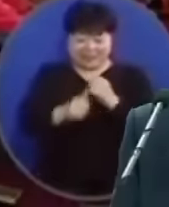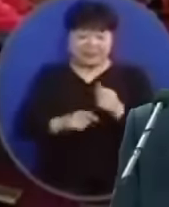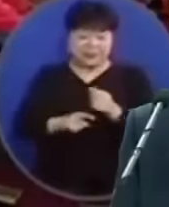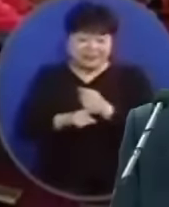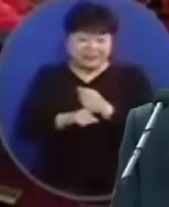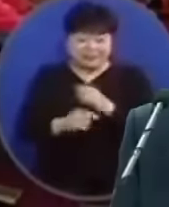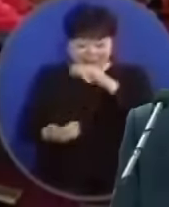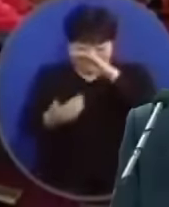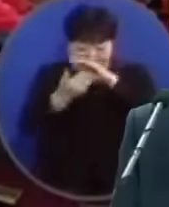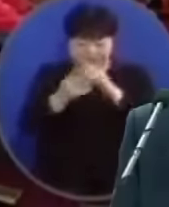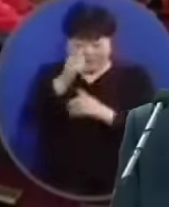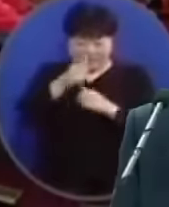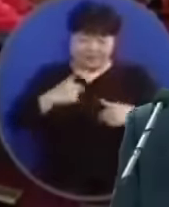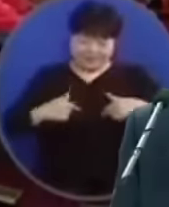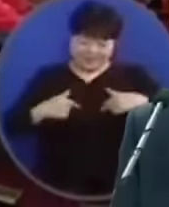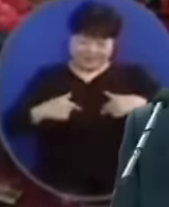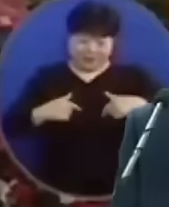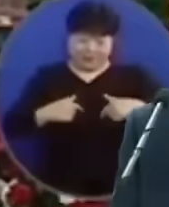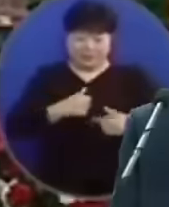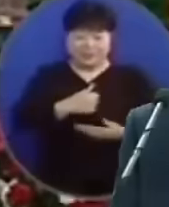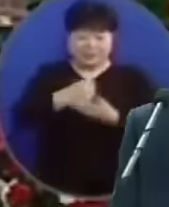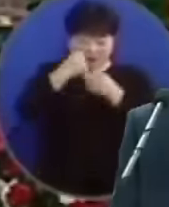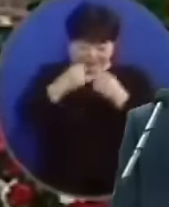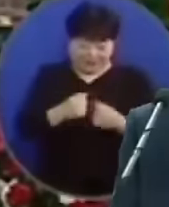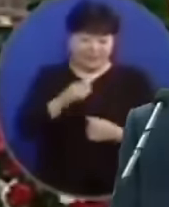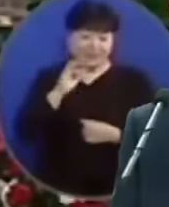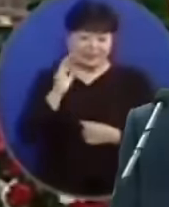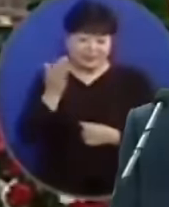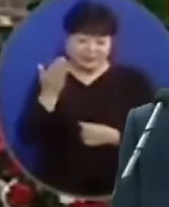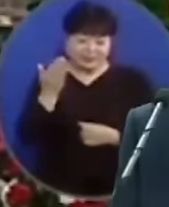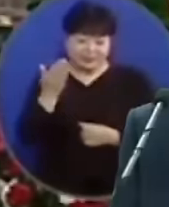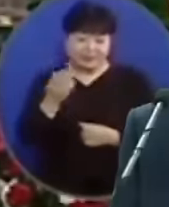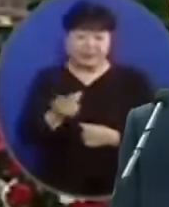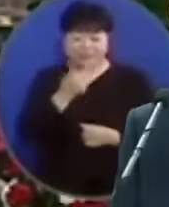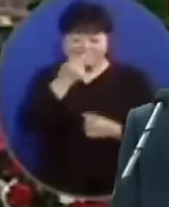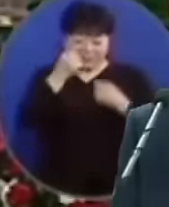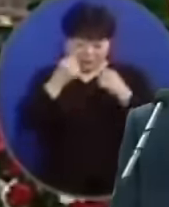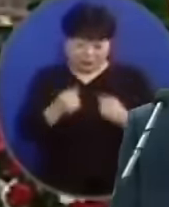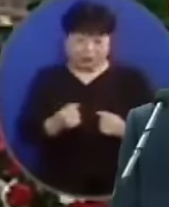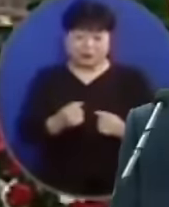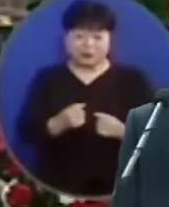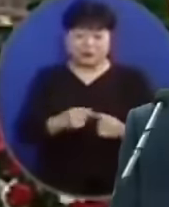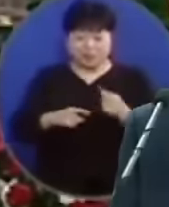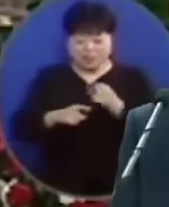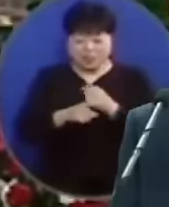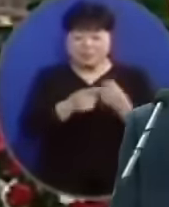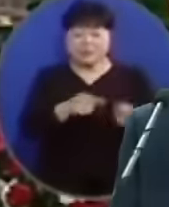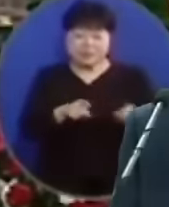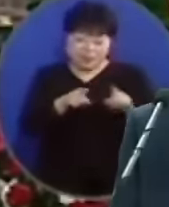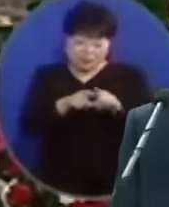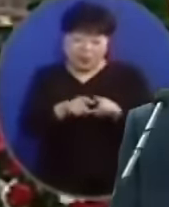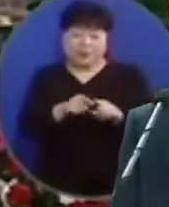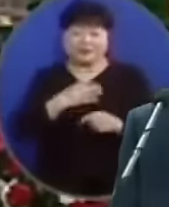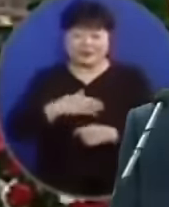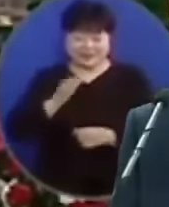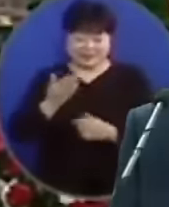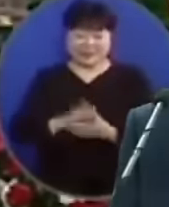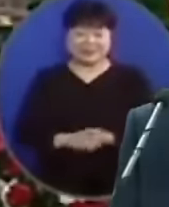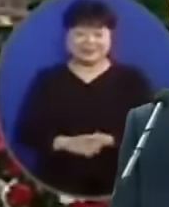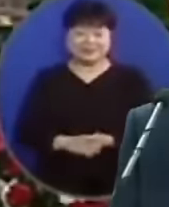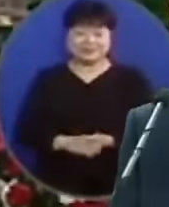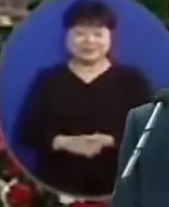뜻이 이루어지도록 하나님이 기뻐하시도록 섬기는 삶을 사는 것이 우리 생존의 의미와 가치라는 것을 우리가 확실히 알아야 되는